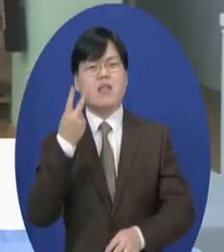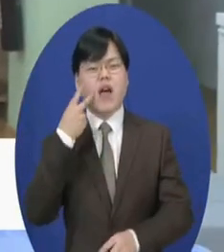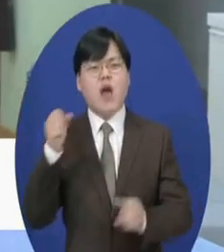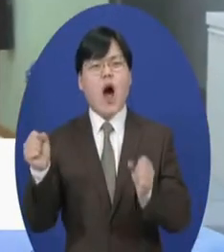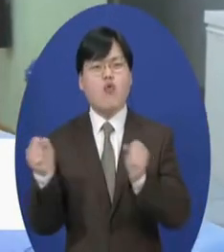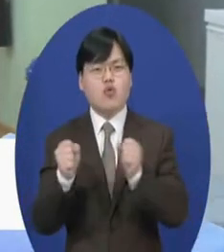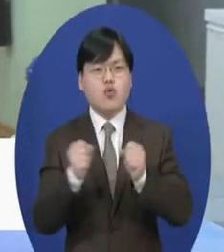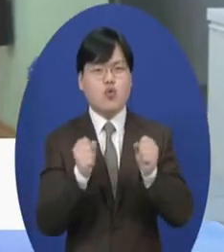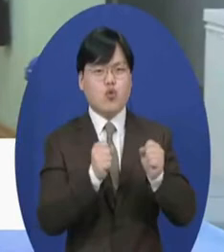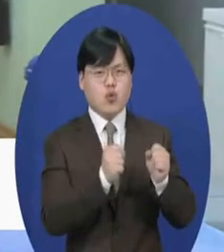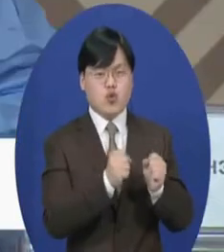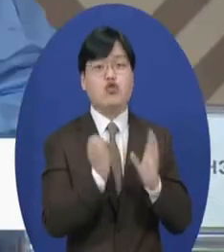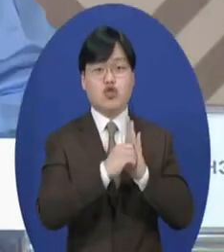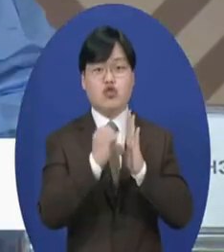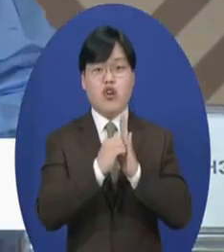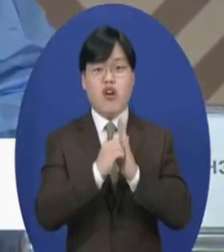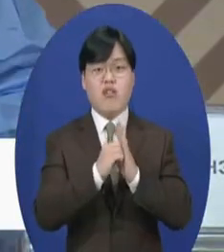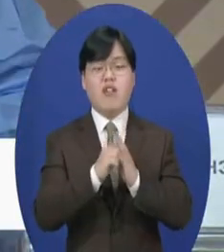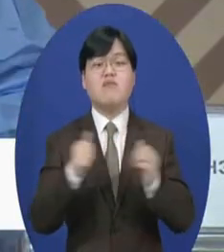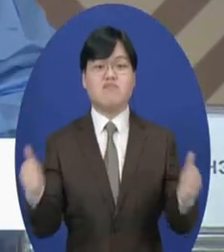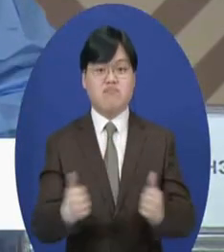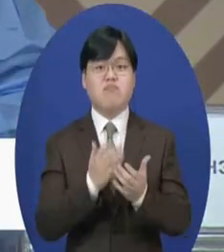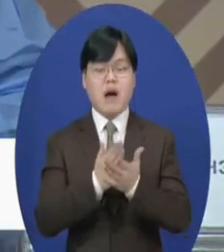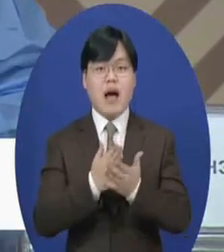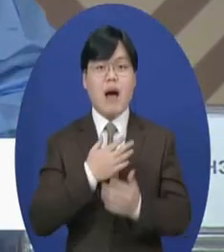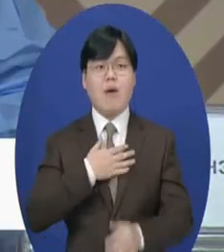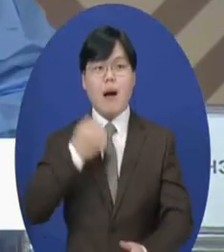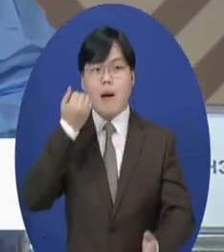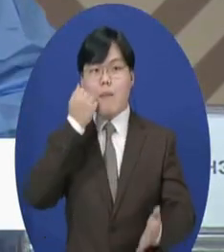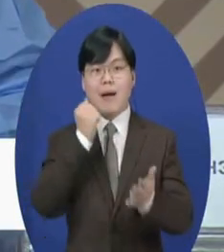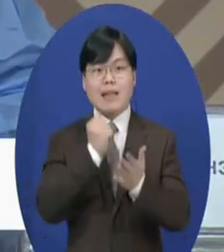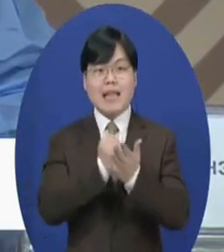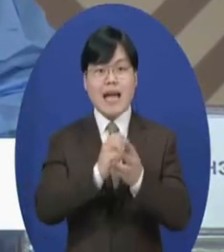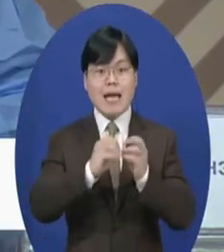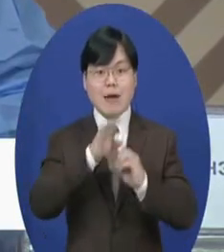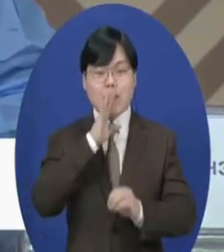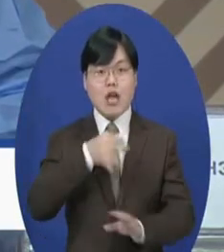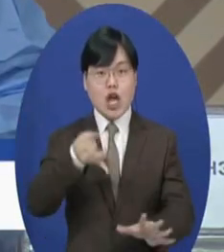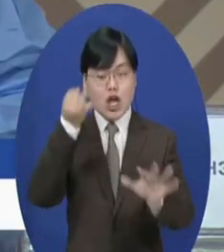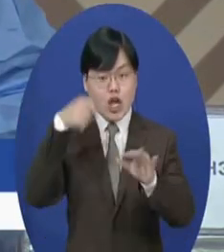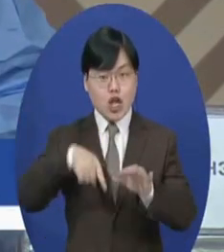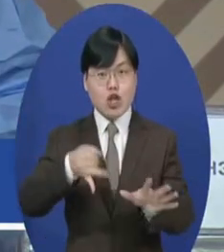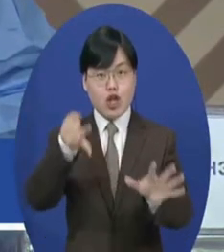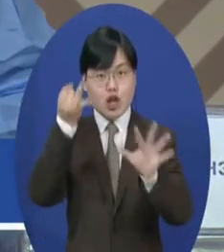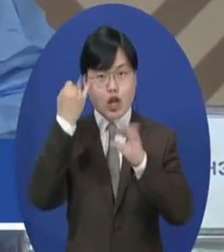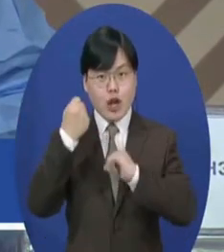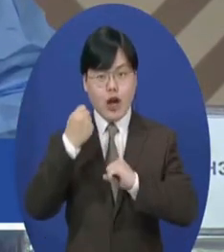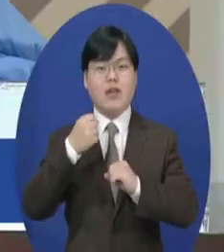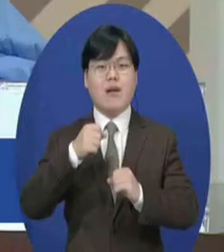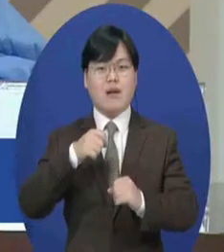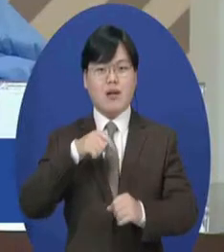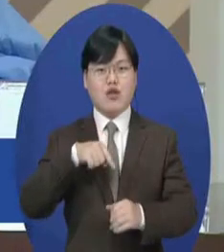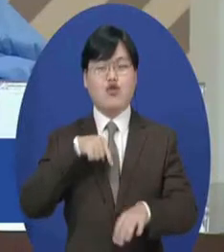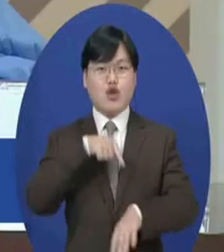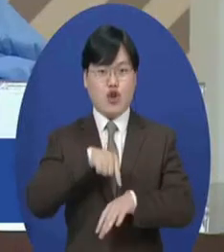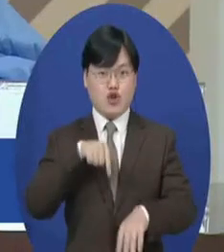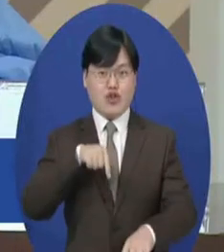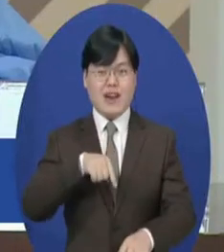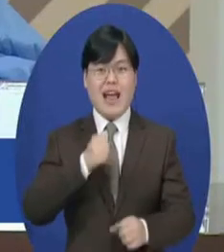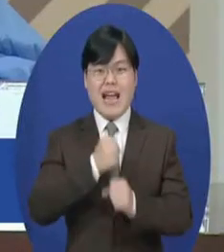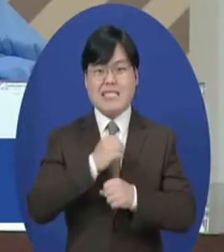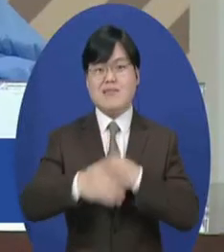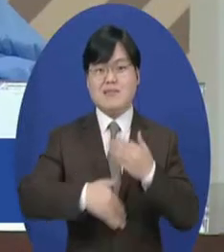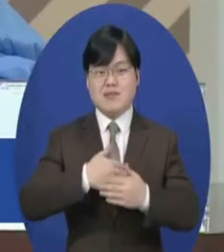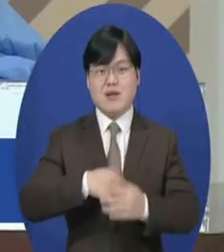тоног төхөөрөмж бол бүрэн хангагдсан. Таталтууд хийх талаар бидний хувьд бол энэ 7 өдөрт багтаж одоо ажиллах шаардлагатай. Аль болохоор бид